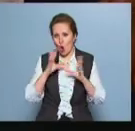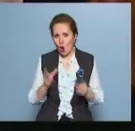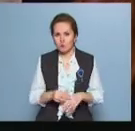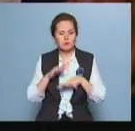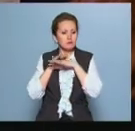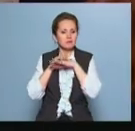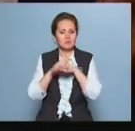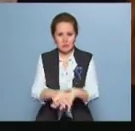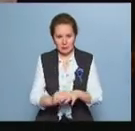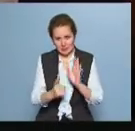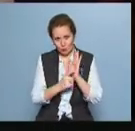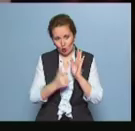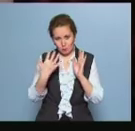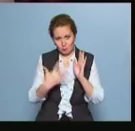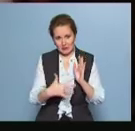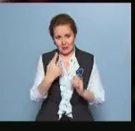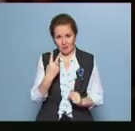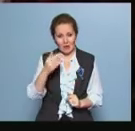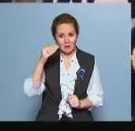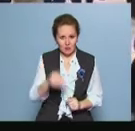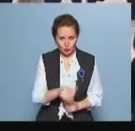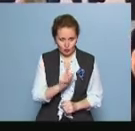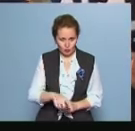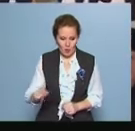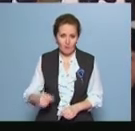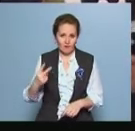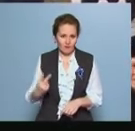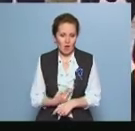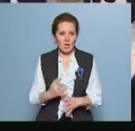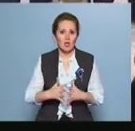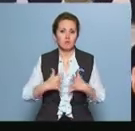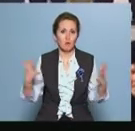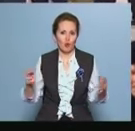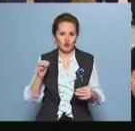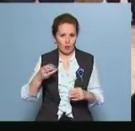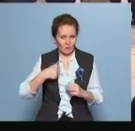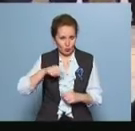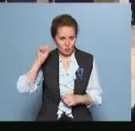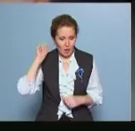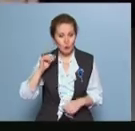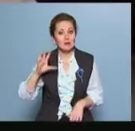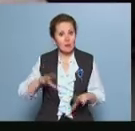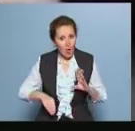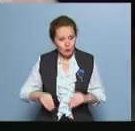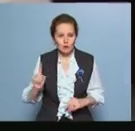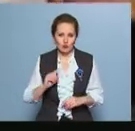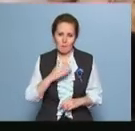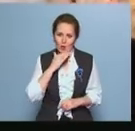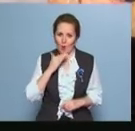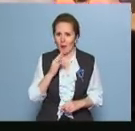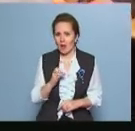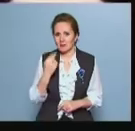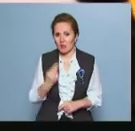уже достиг 752 тысяч человек. Это почти в два раза больше, чем в прошлом году. А это значит, что многонациональная